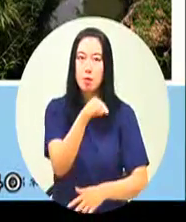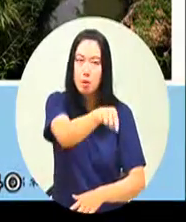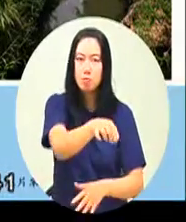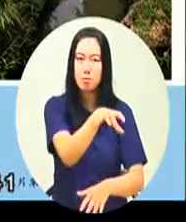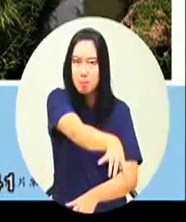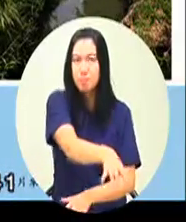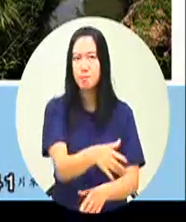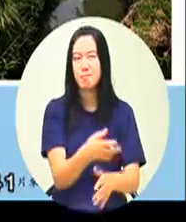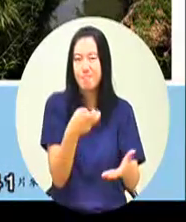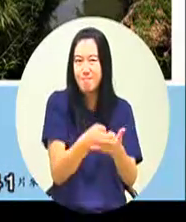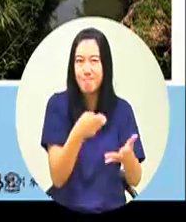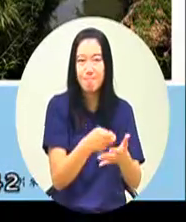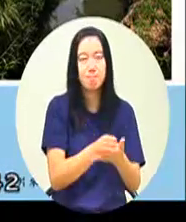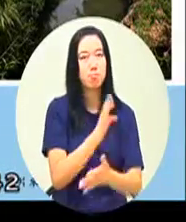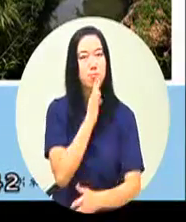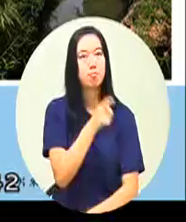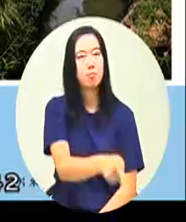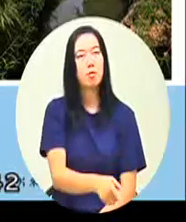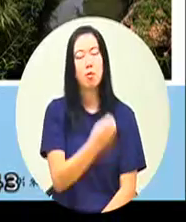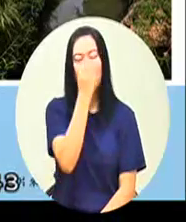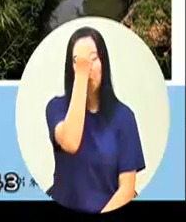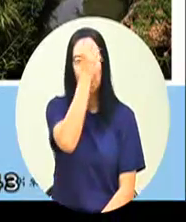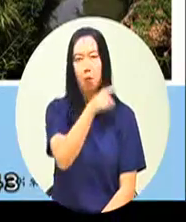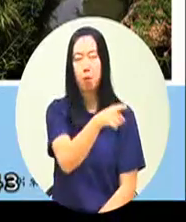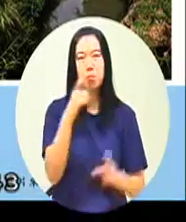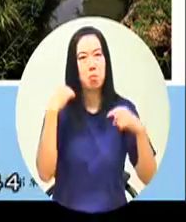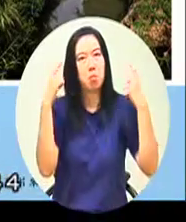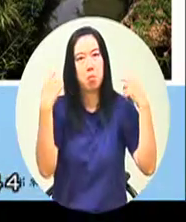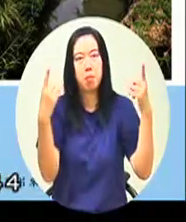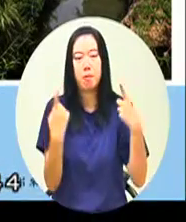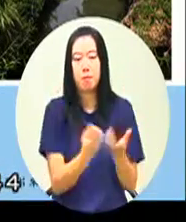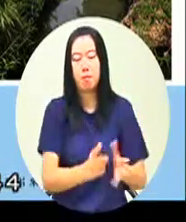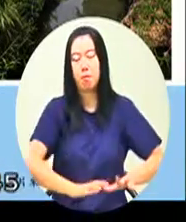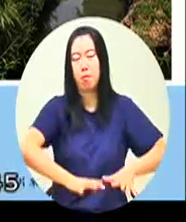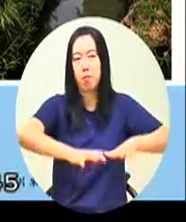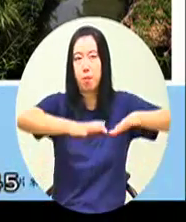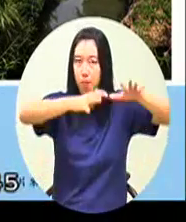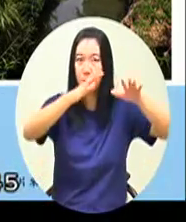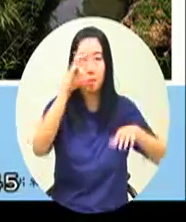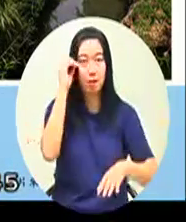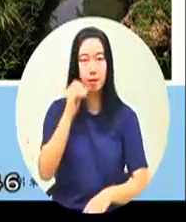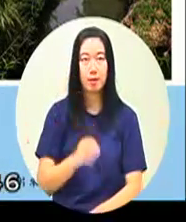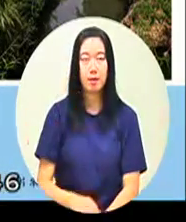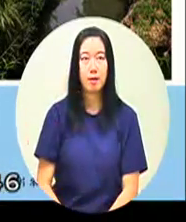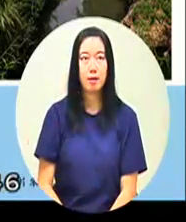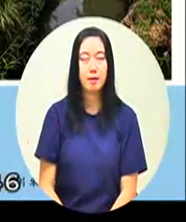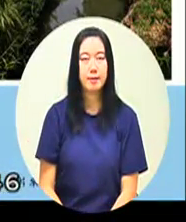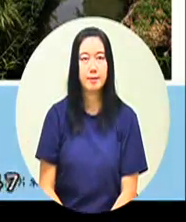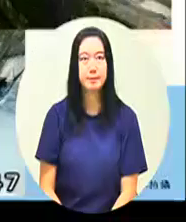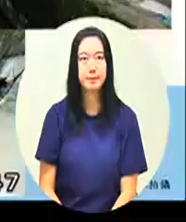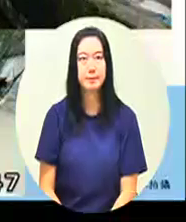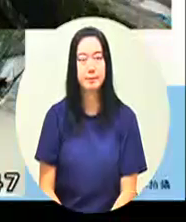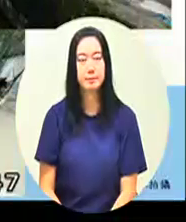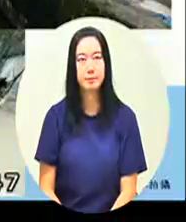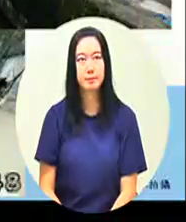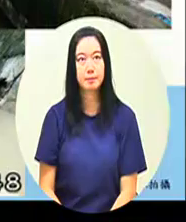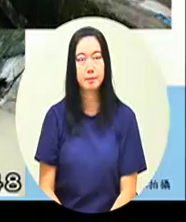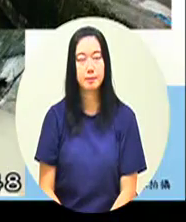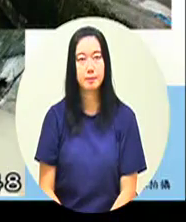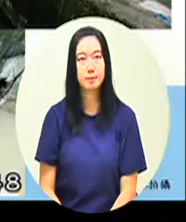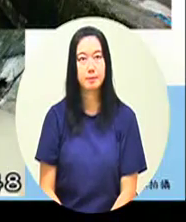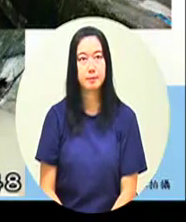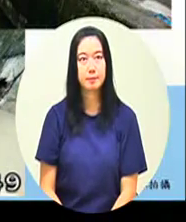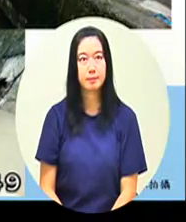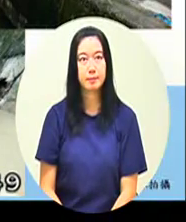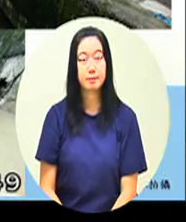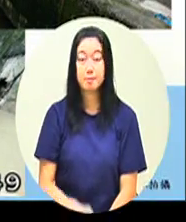个考潭大排经常洪水哇泛滥哦，伊家里看拢足严重哦，这是考潭大排的部分哦。然